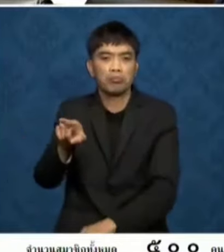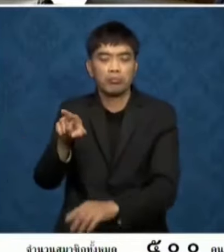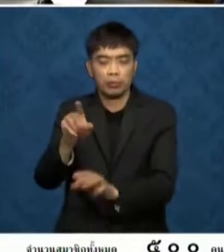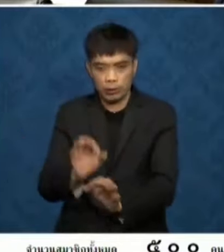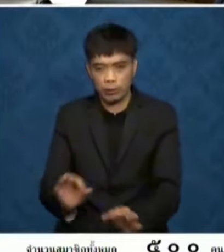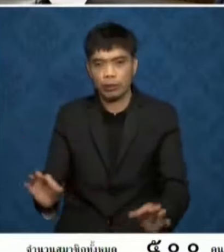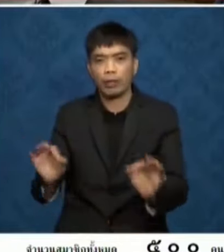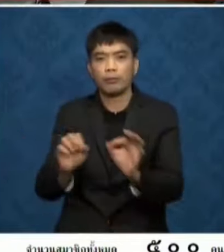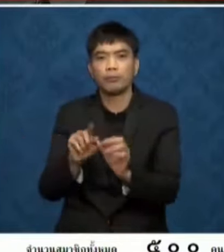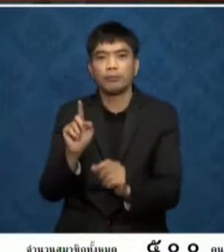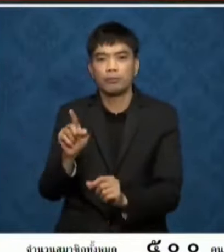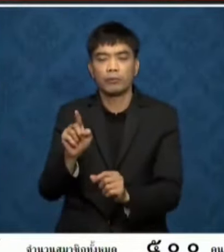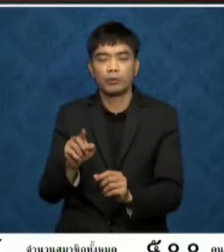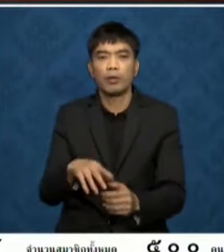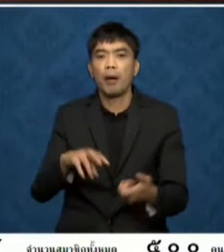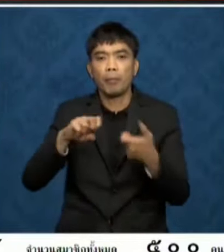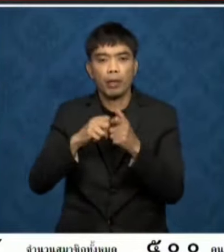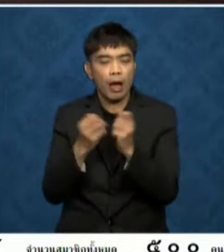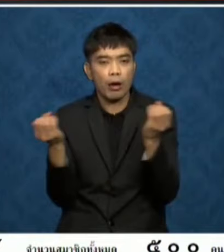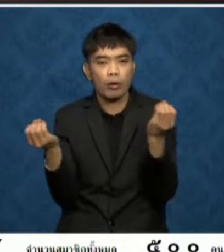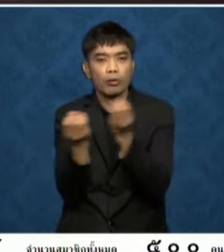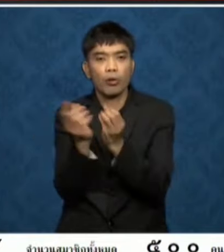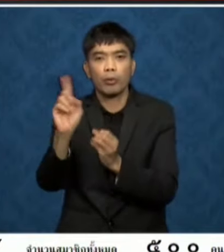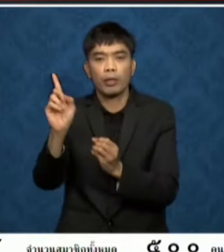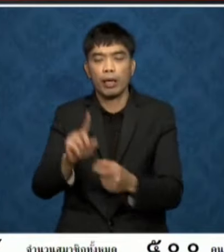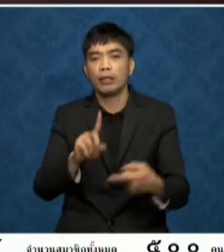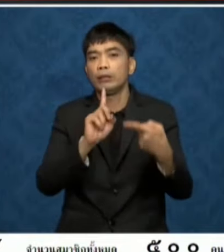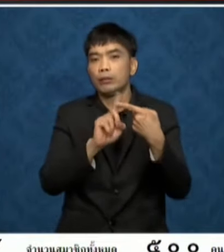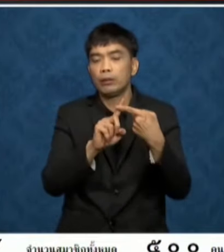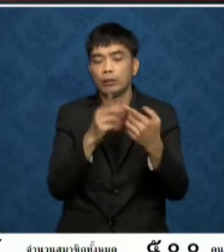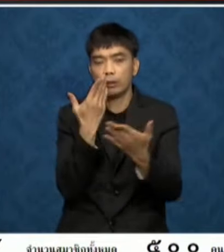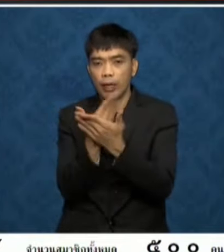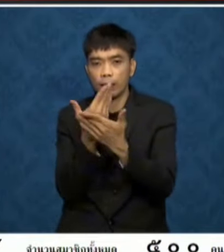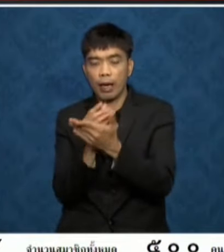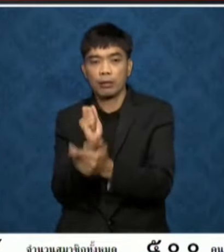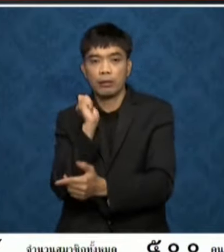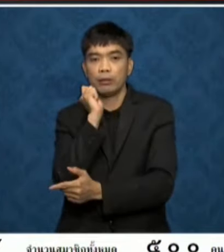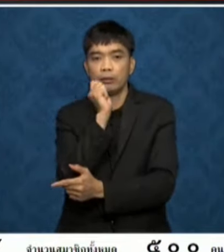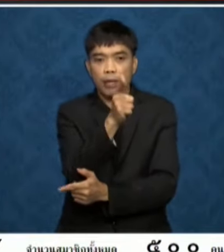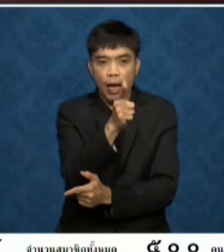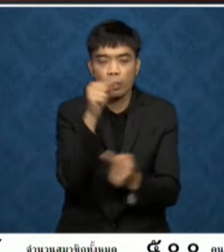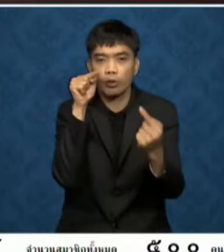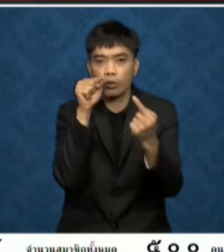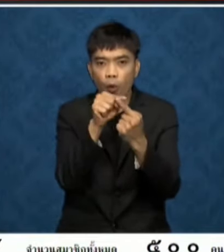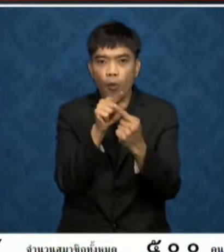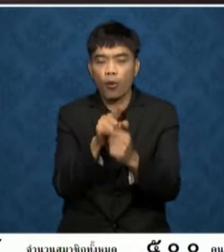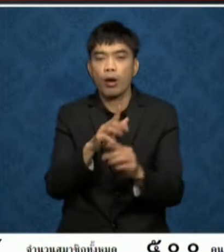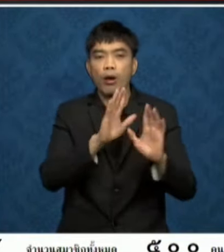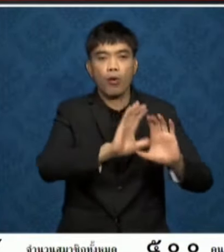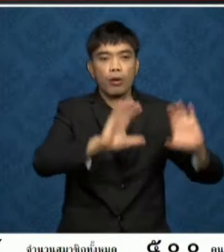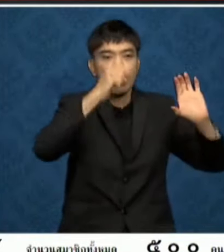ากค่ะความเสียหายที่หนึ่งนะคะก็คือค่าใช้จ่ายในการดำเนินการระงับข้อพิพาทระหว่างรัฐบาลไทยกับเชฟร